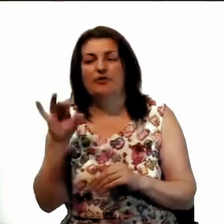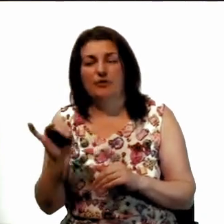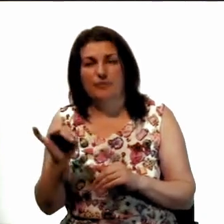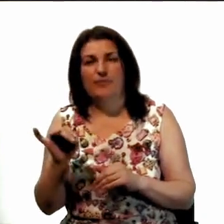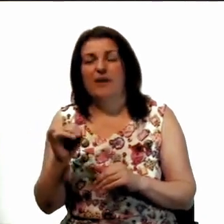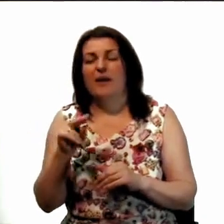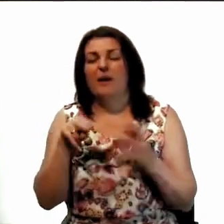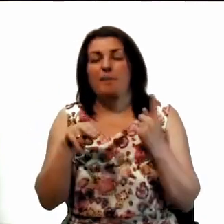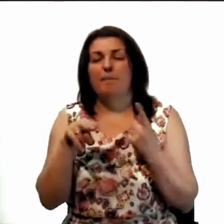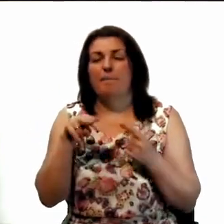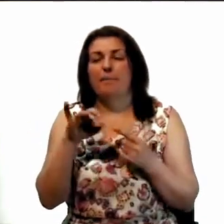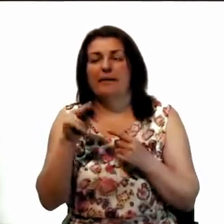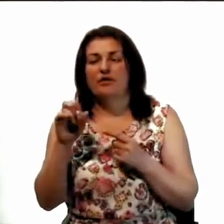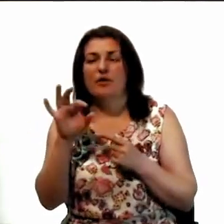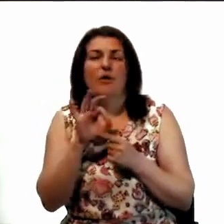Притча о